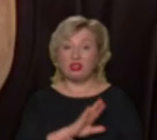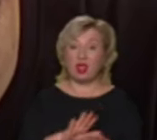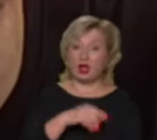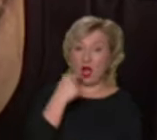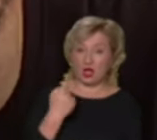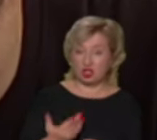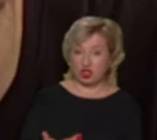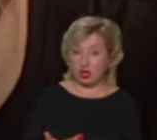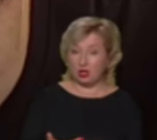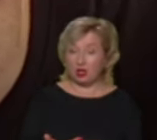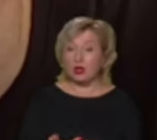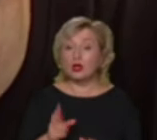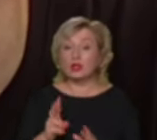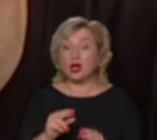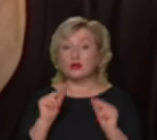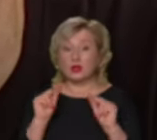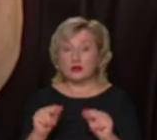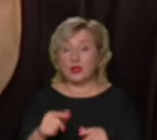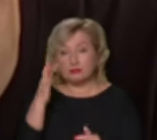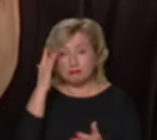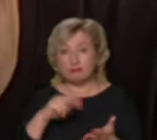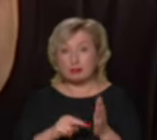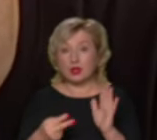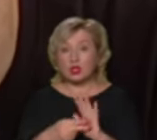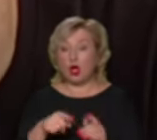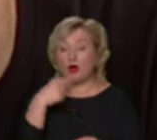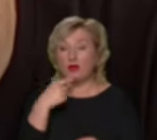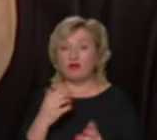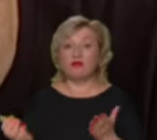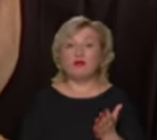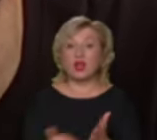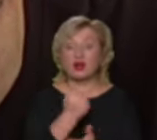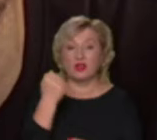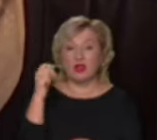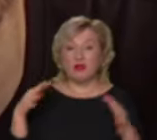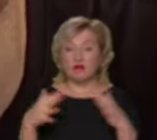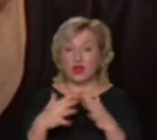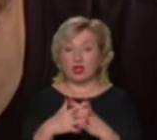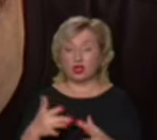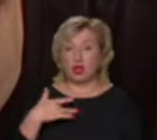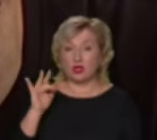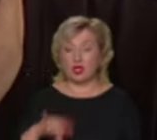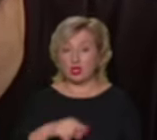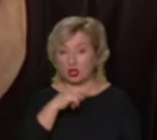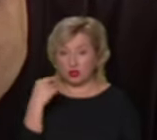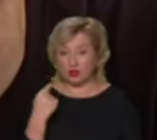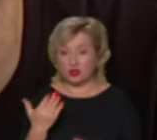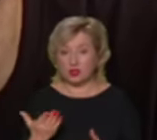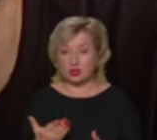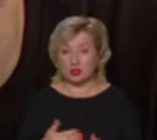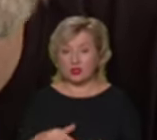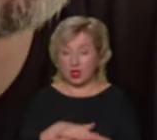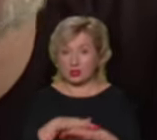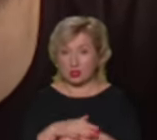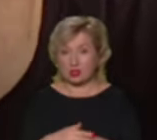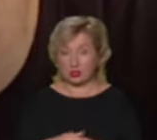говорити відверто. А ви яким чином збираєтеся, ті, що так говорять, вигравати війну в тоталітарної Росії, в якої 100% населення?